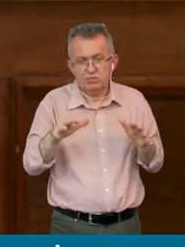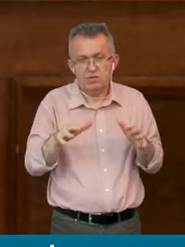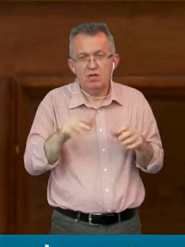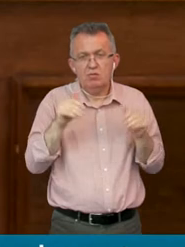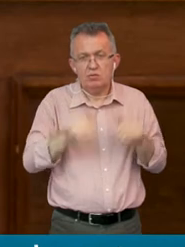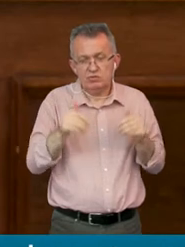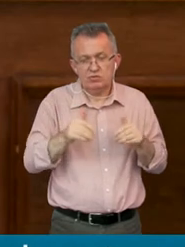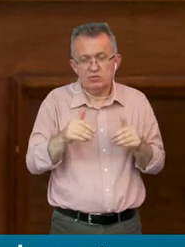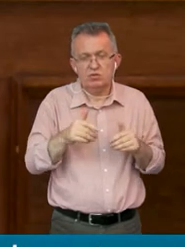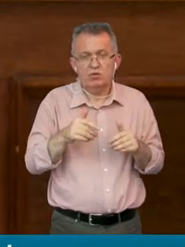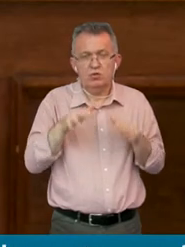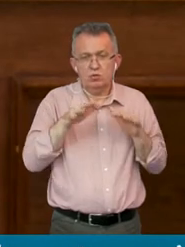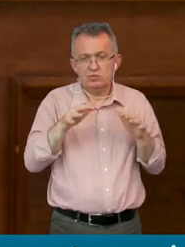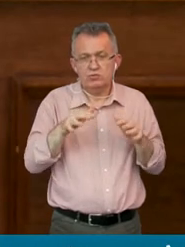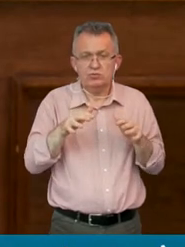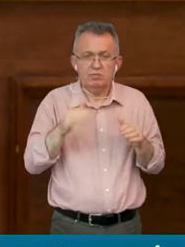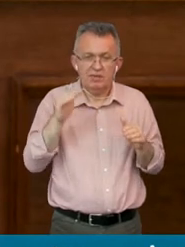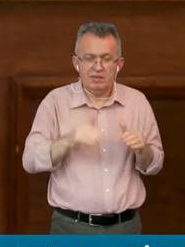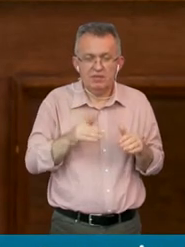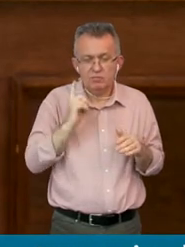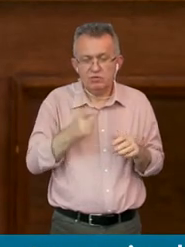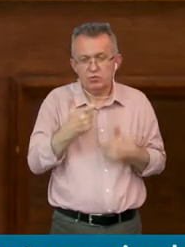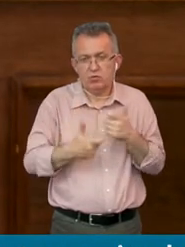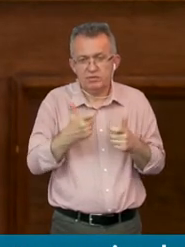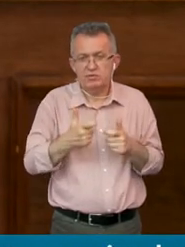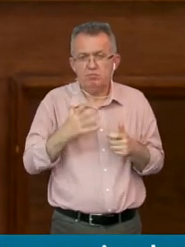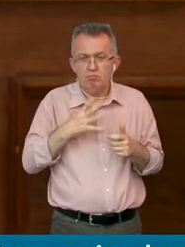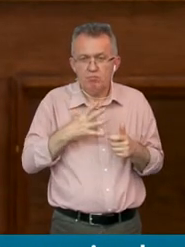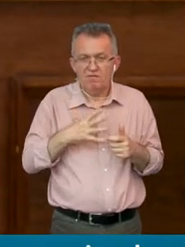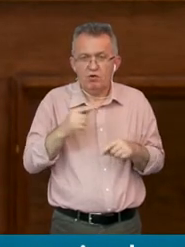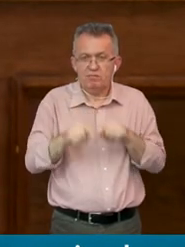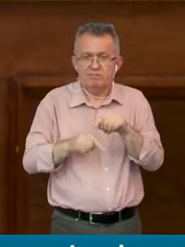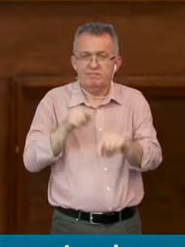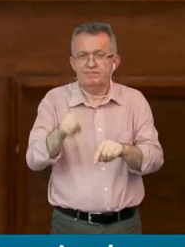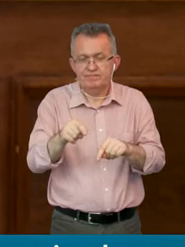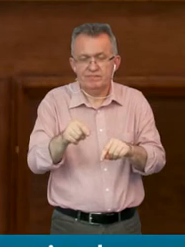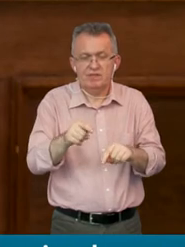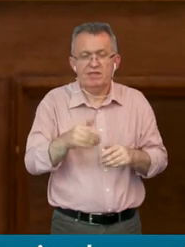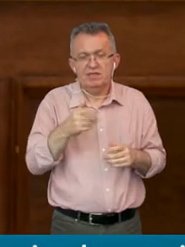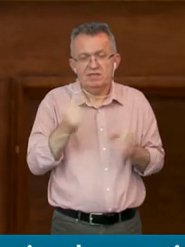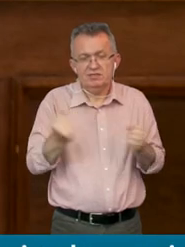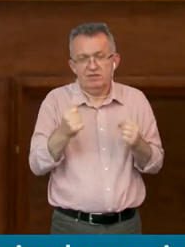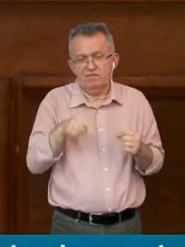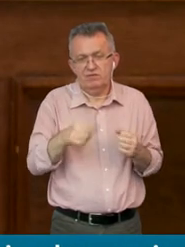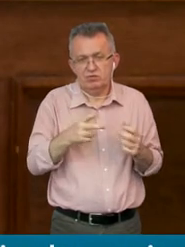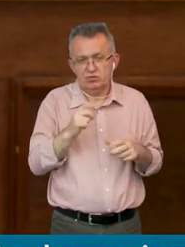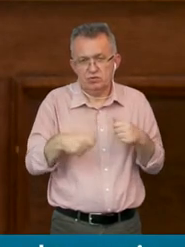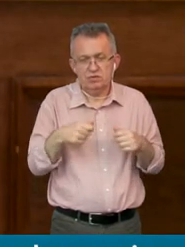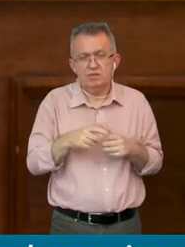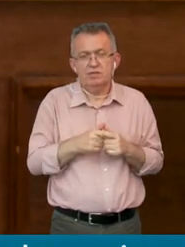możemy sporo mniej, musimy to robić małymi krokami, także też to dzieje w Szczecinie, ale